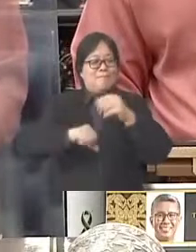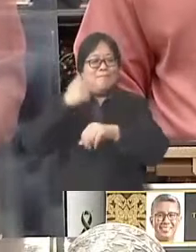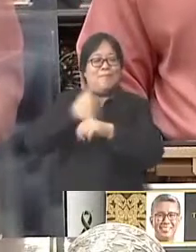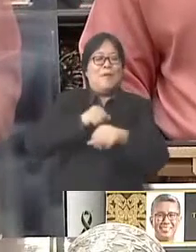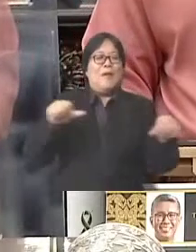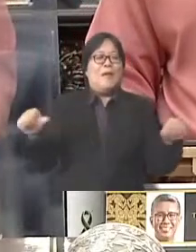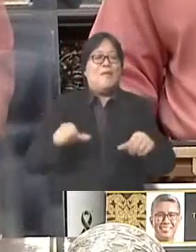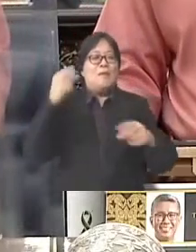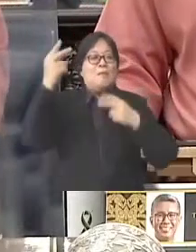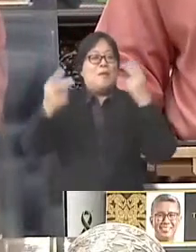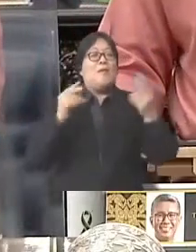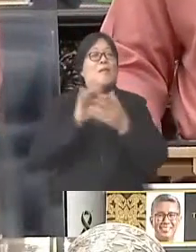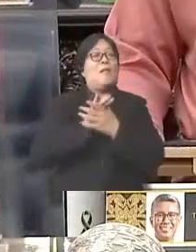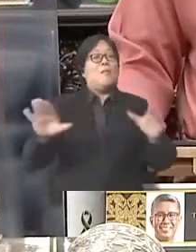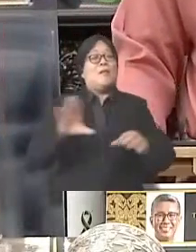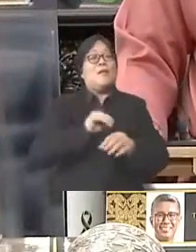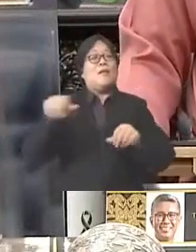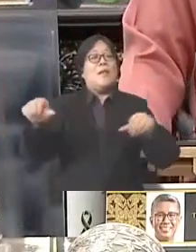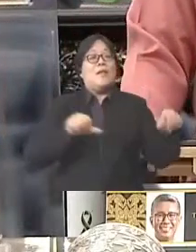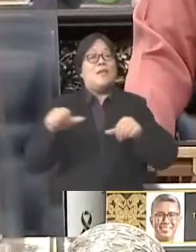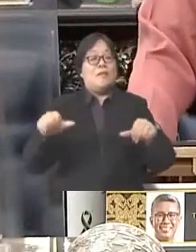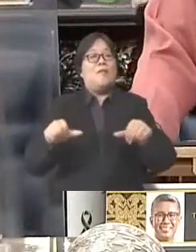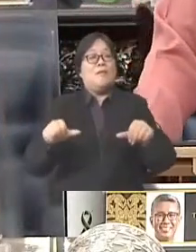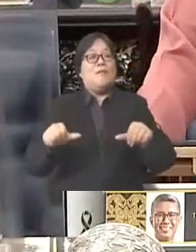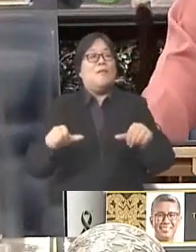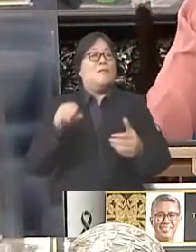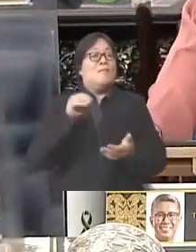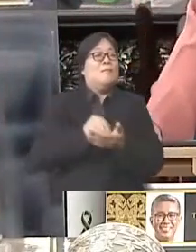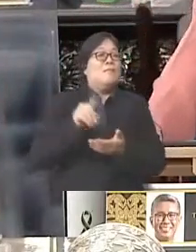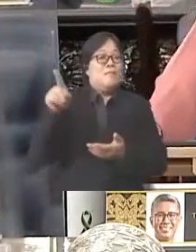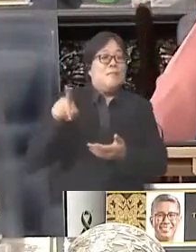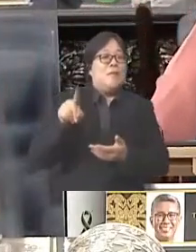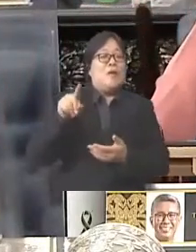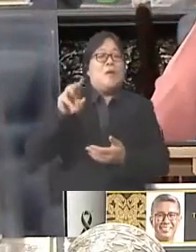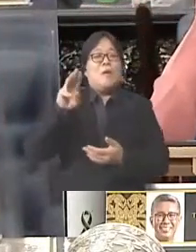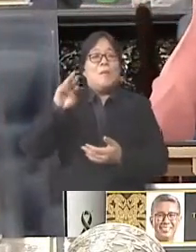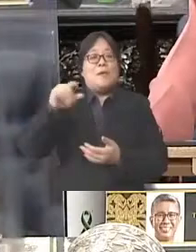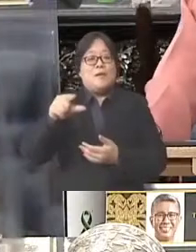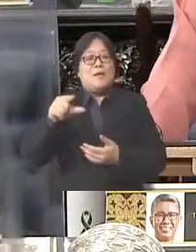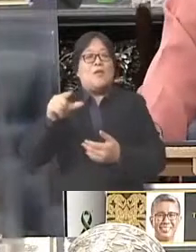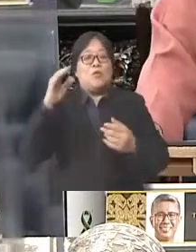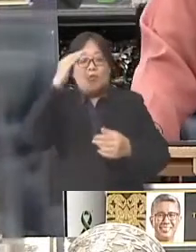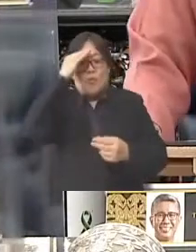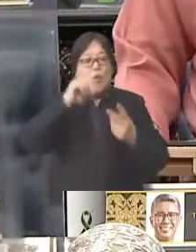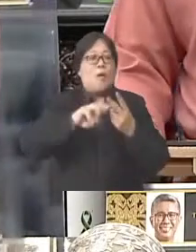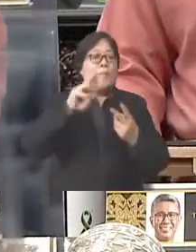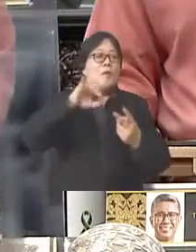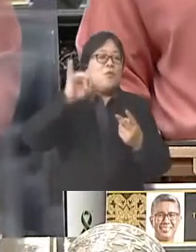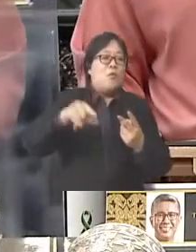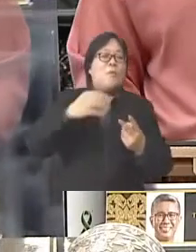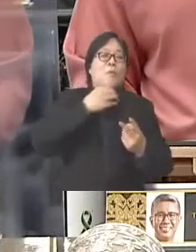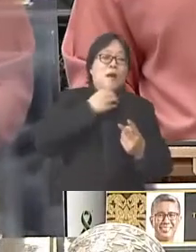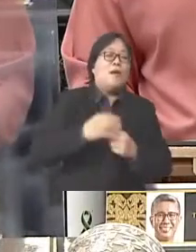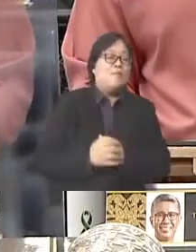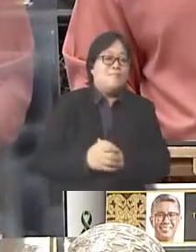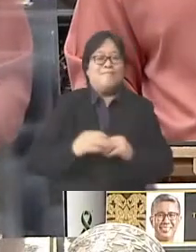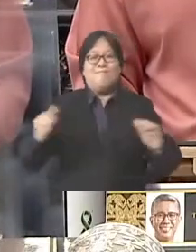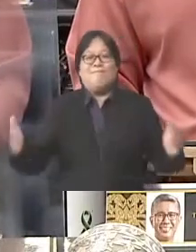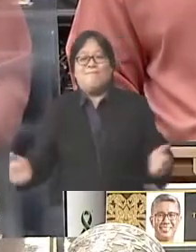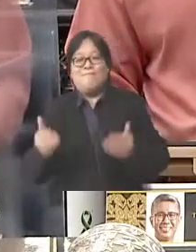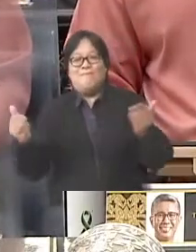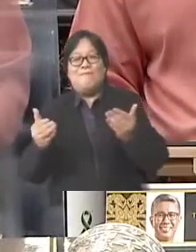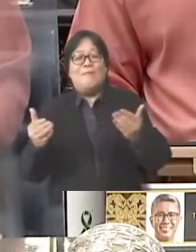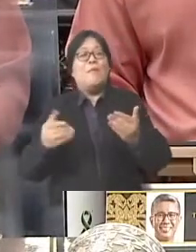mewujudkan activity pelancongan selamat dan aktiviti restorasi dibersihin cukup dan banjung perak akhir sekali sebagai